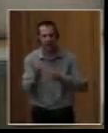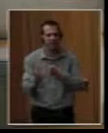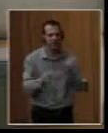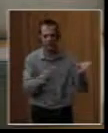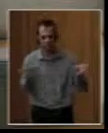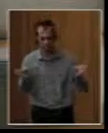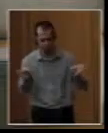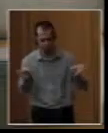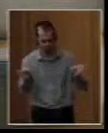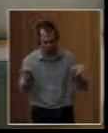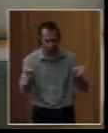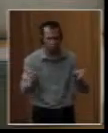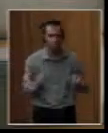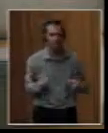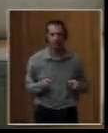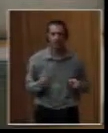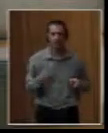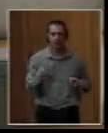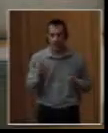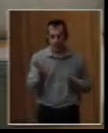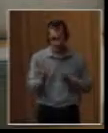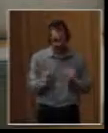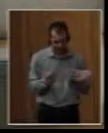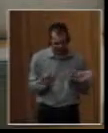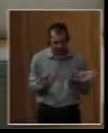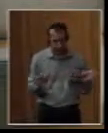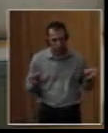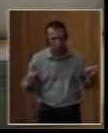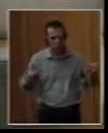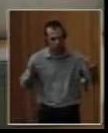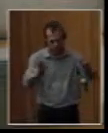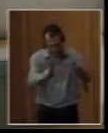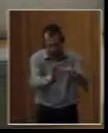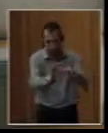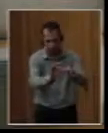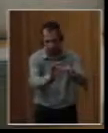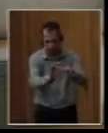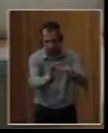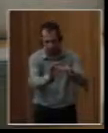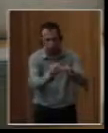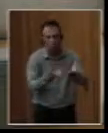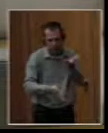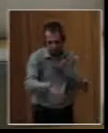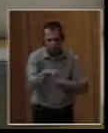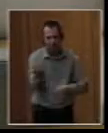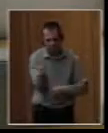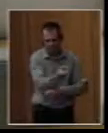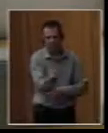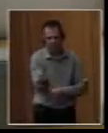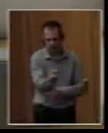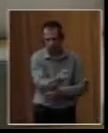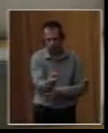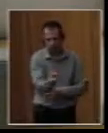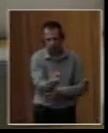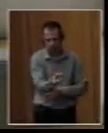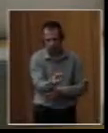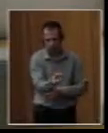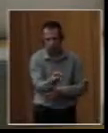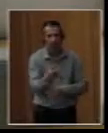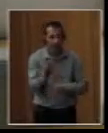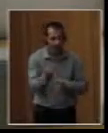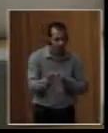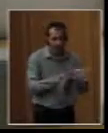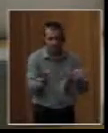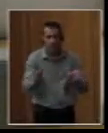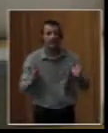οι οποίες συγκλίνουν και αλληλοτροφοδοτούνται. Η πρώτη είναι